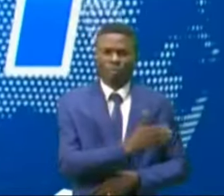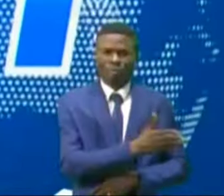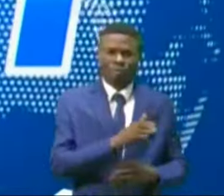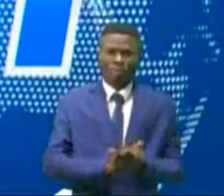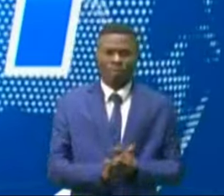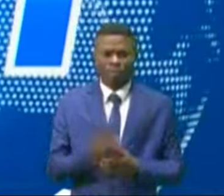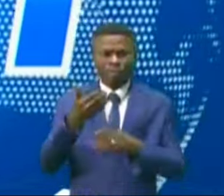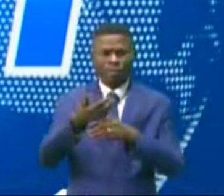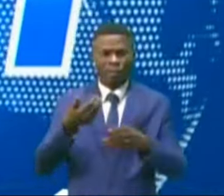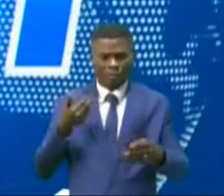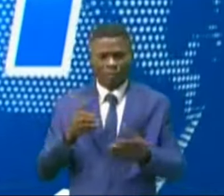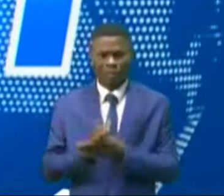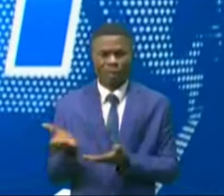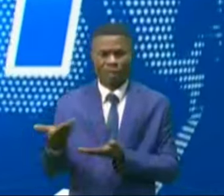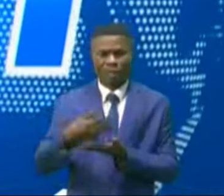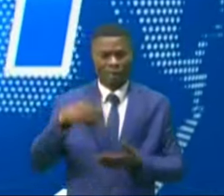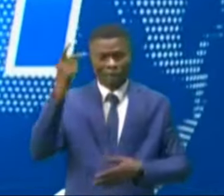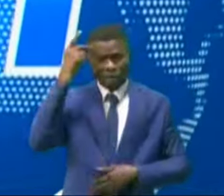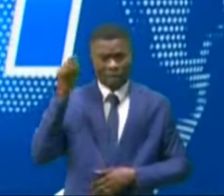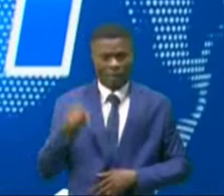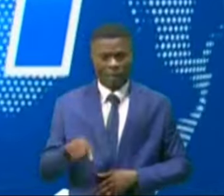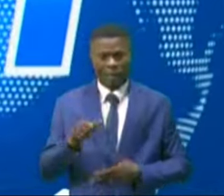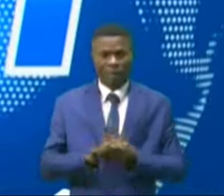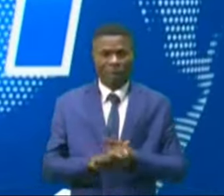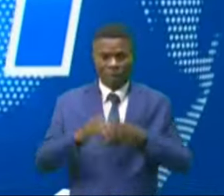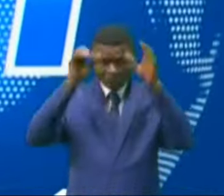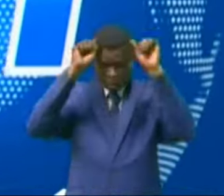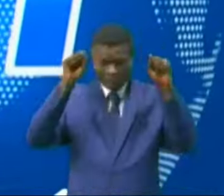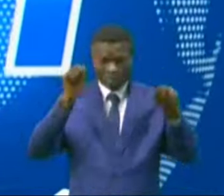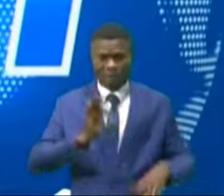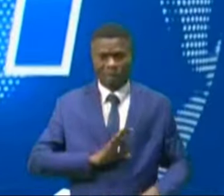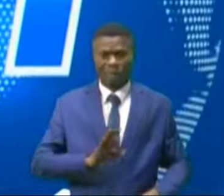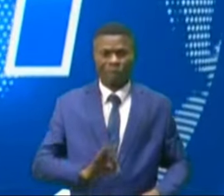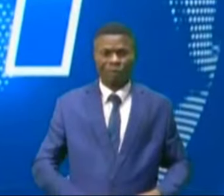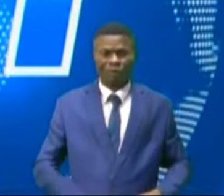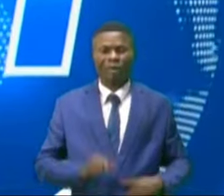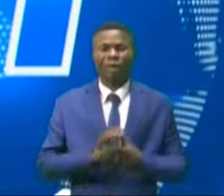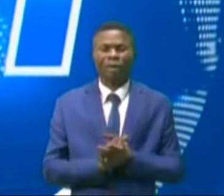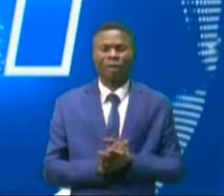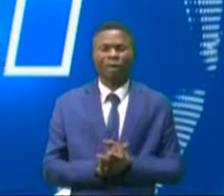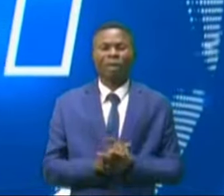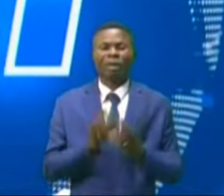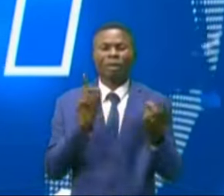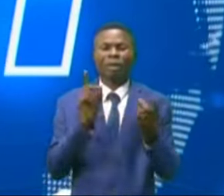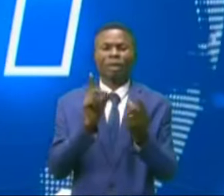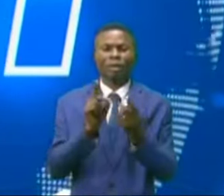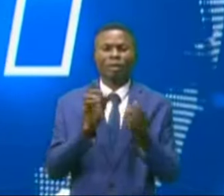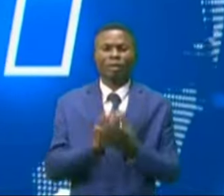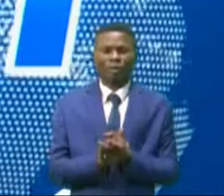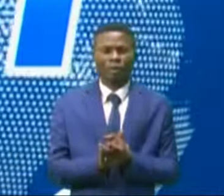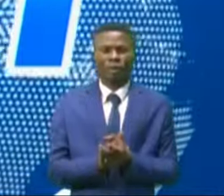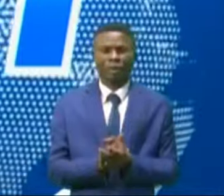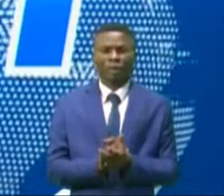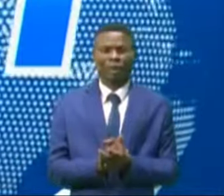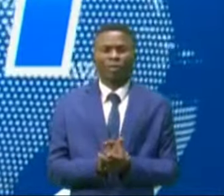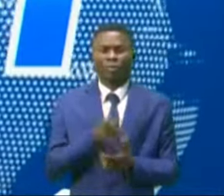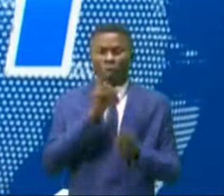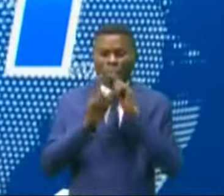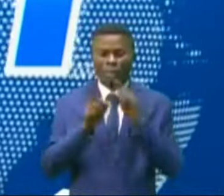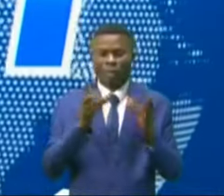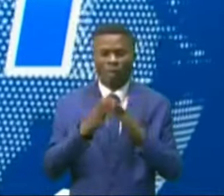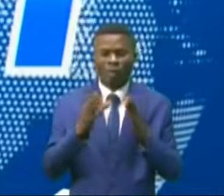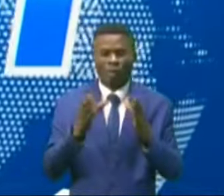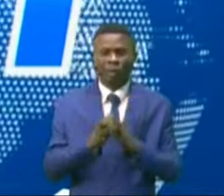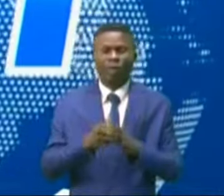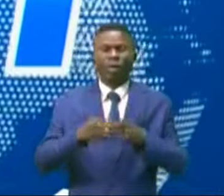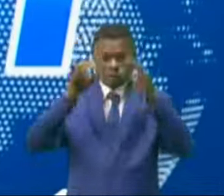Bien avant de regagner Kinshasa, le chef de l'État, Félix-Antoine Tshisekedi Tshilombo, a de nouveau eu un tête-à-tête